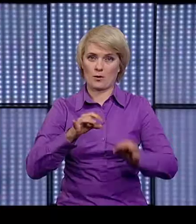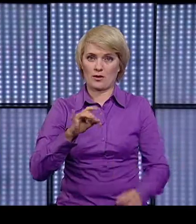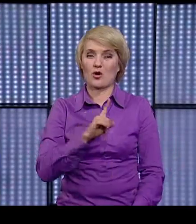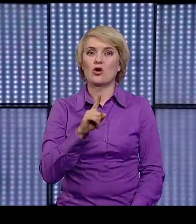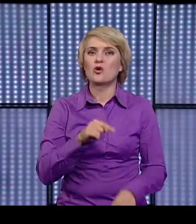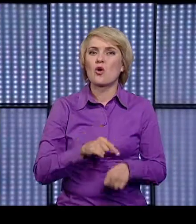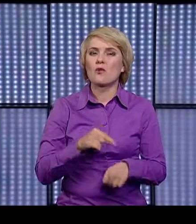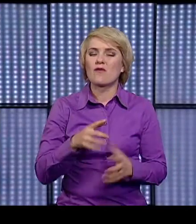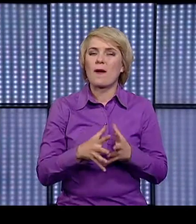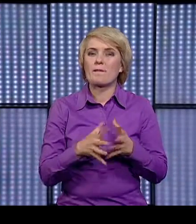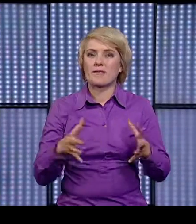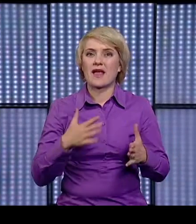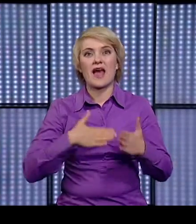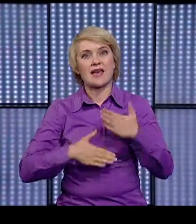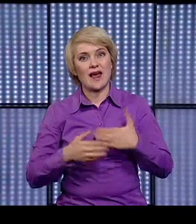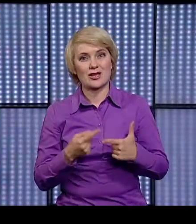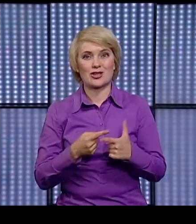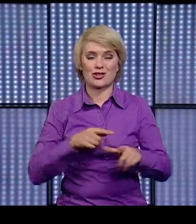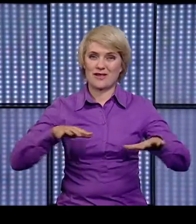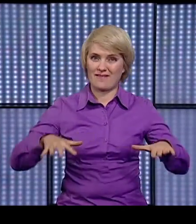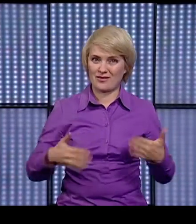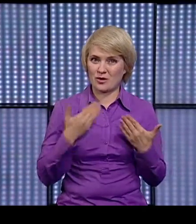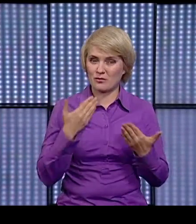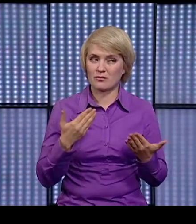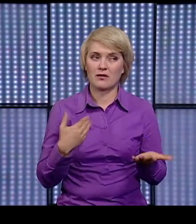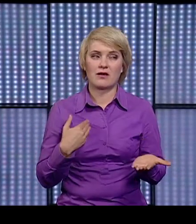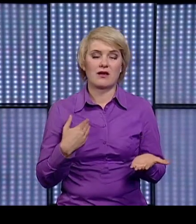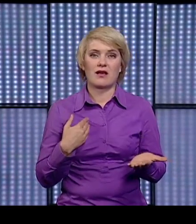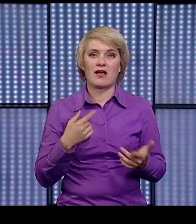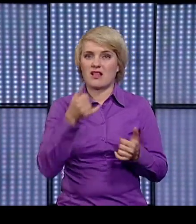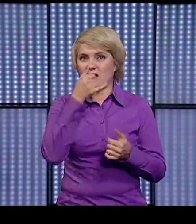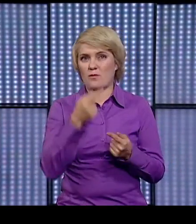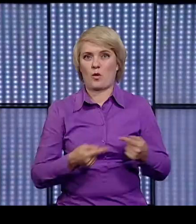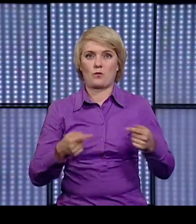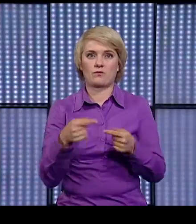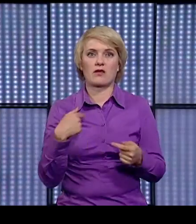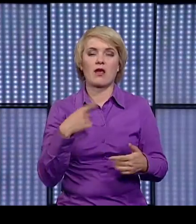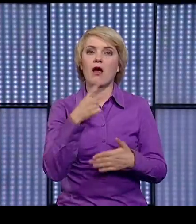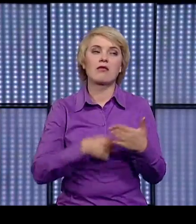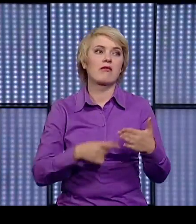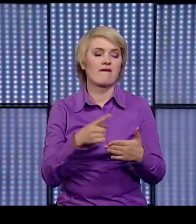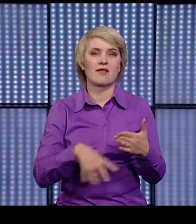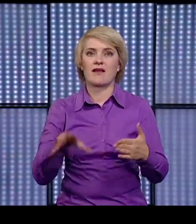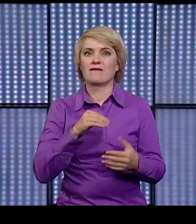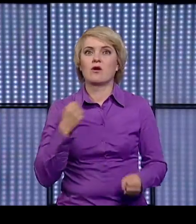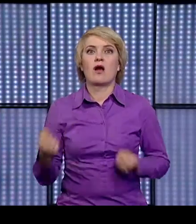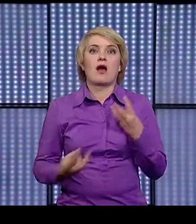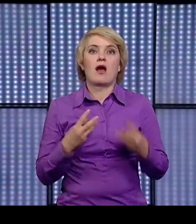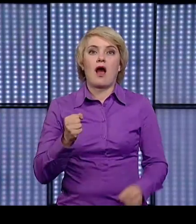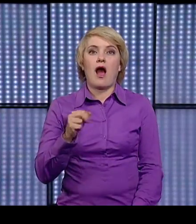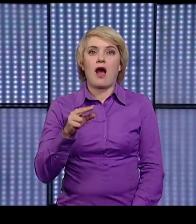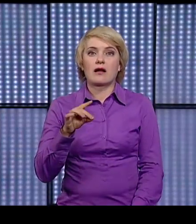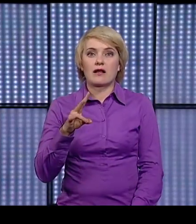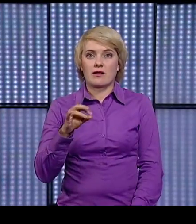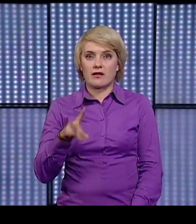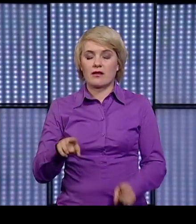Євген після запливу так і не зміг визначитися. Я не вірю в це, поки у мене все відбувається на адреналіні, як во сні,